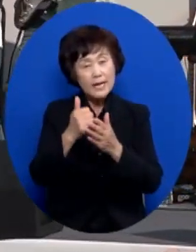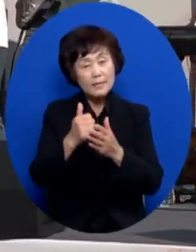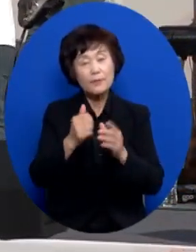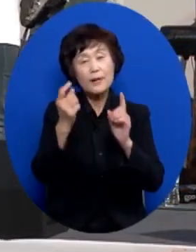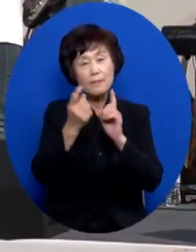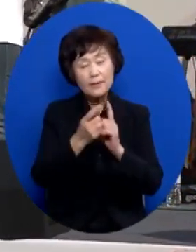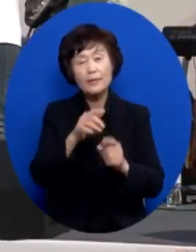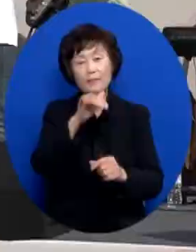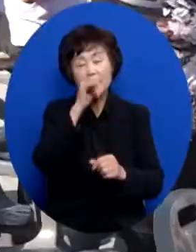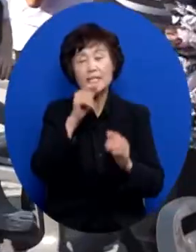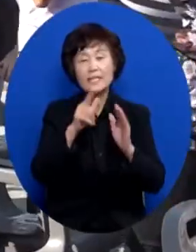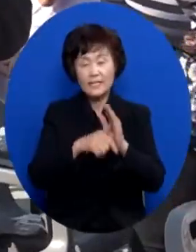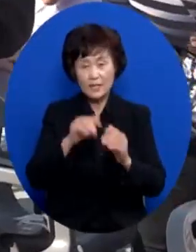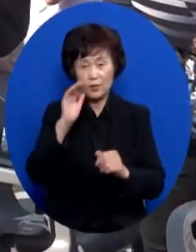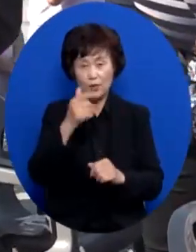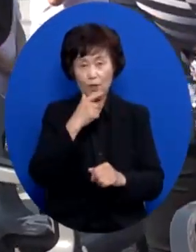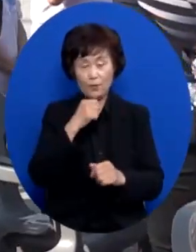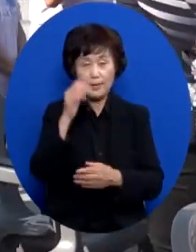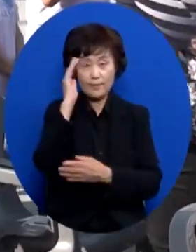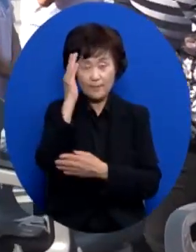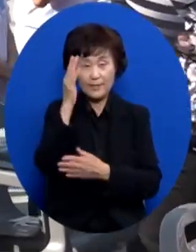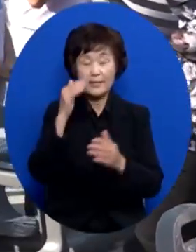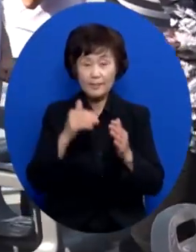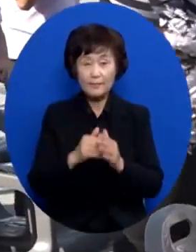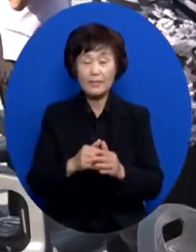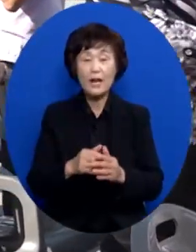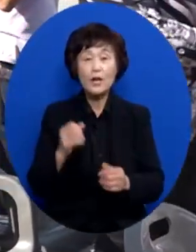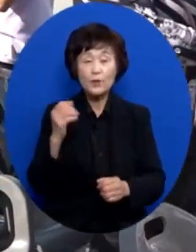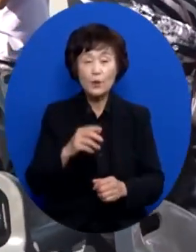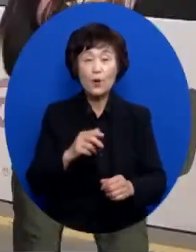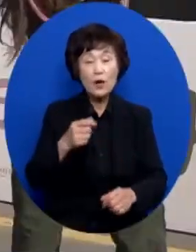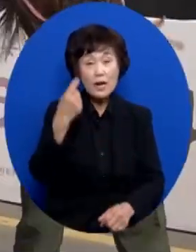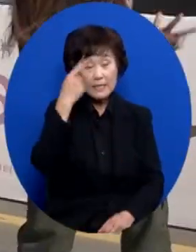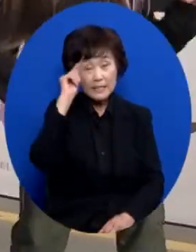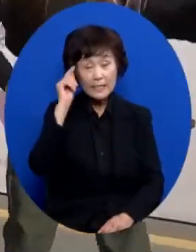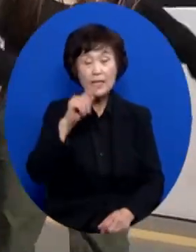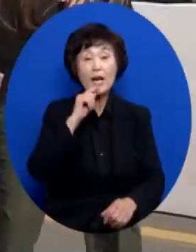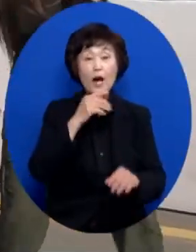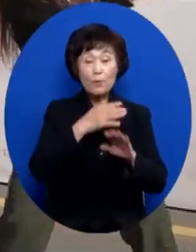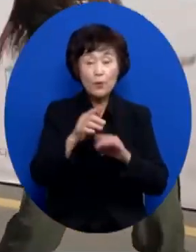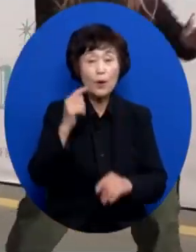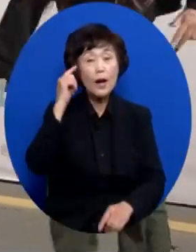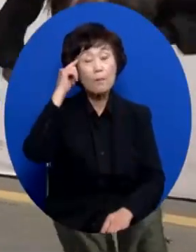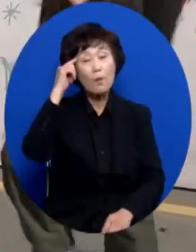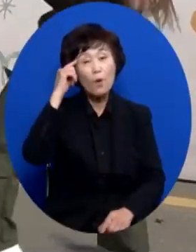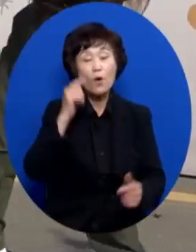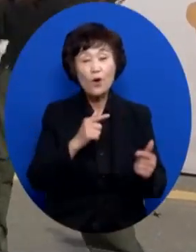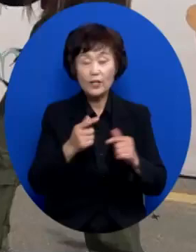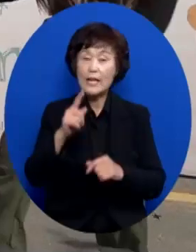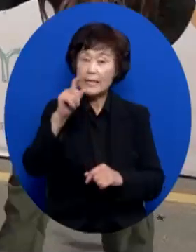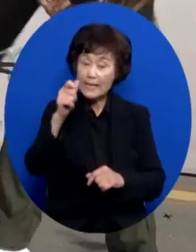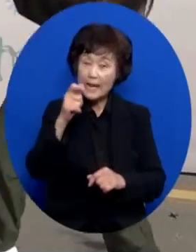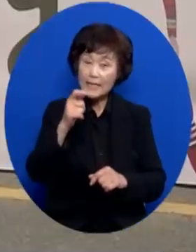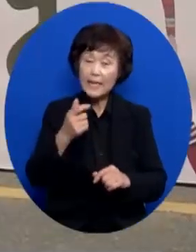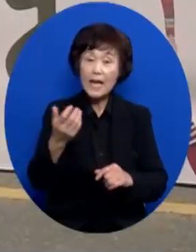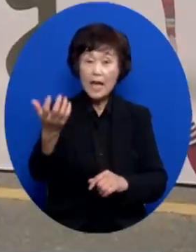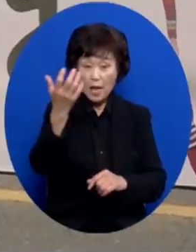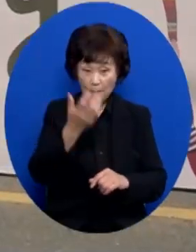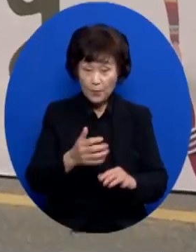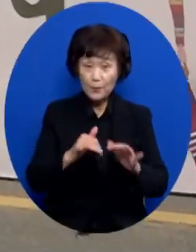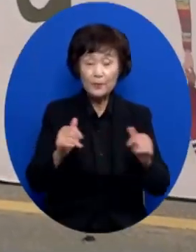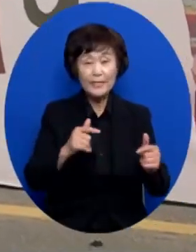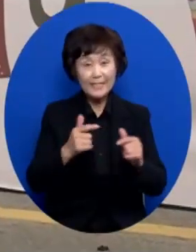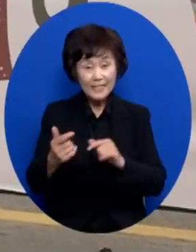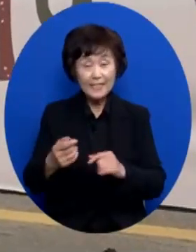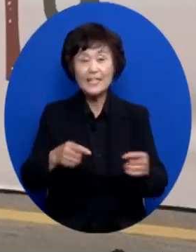바란다고 전했습니다 이어진 장기 자랑에는 러시아 북 몽골 등 11개 이주민 예배팀이 참여해